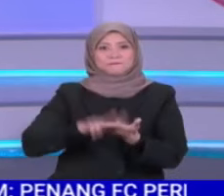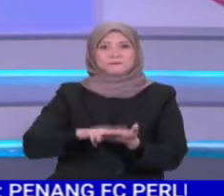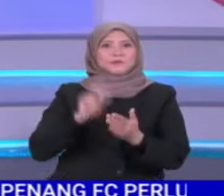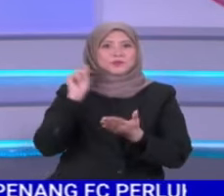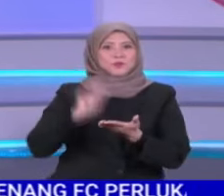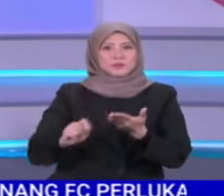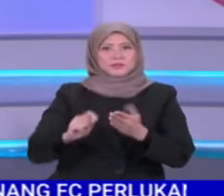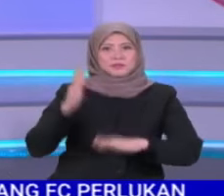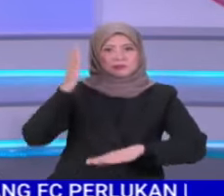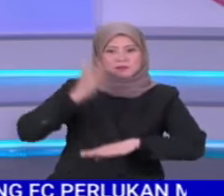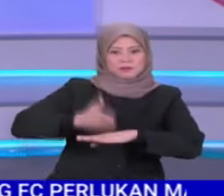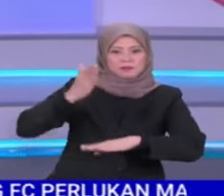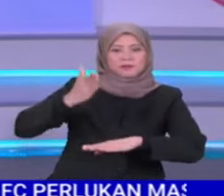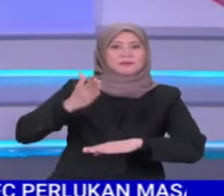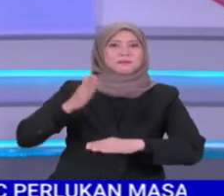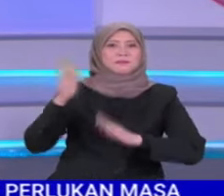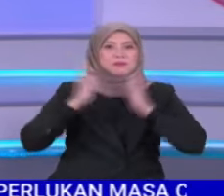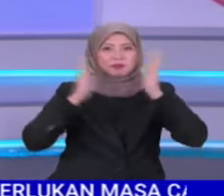Agung persekutuan